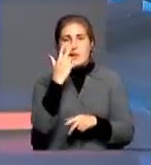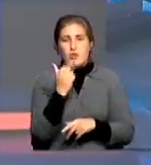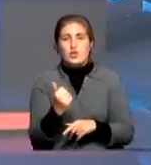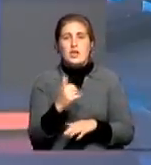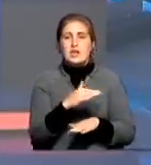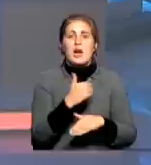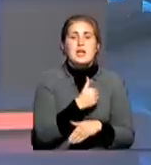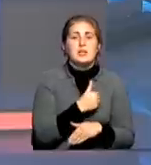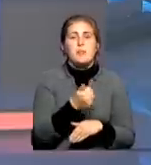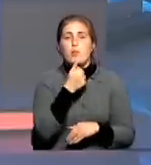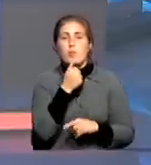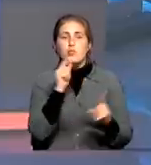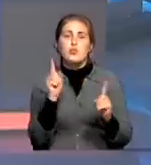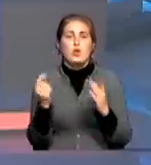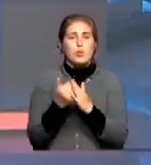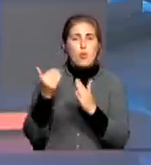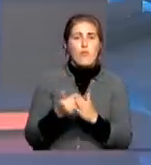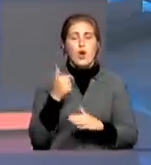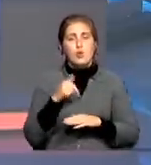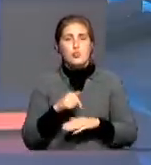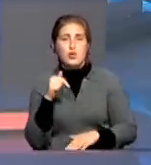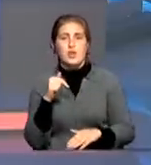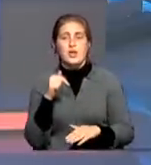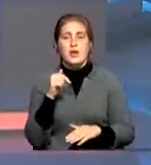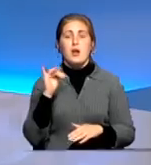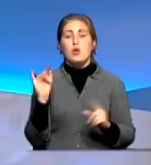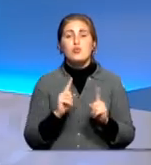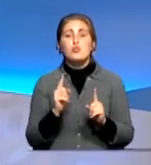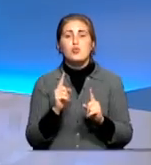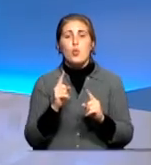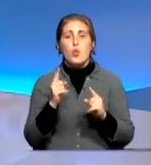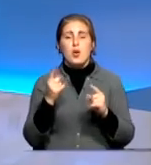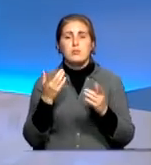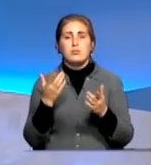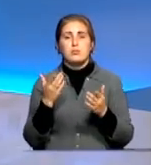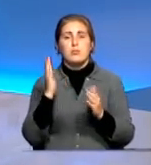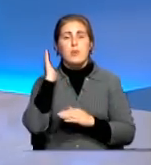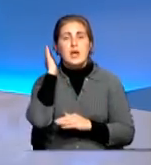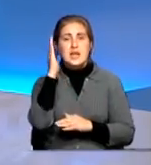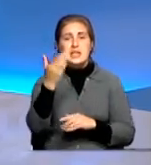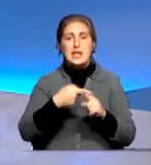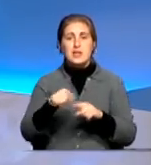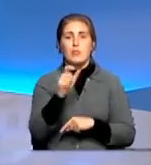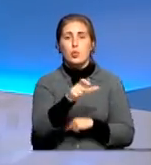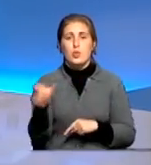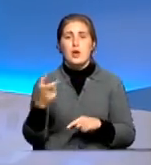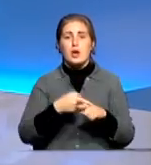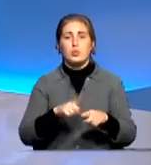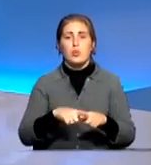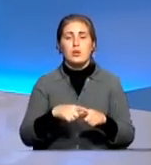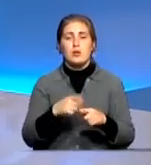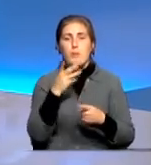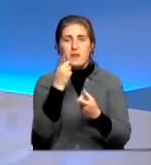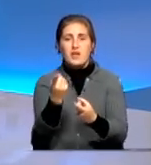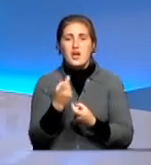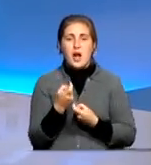хотят попробовать чего-то нового, каких-то новых ощущений. Что грозит тем людям, которые привлекают